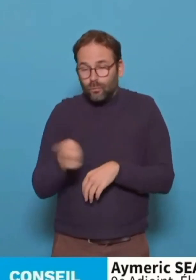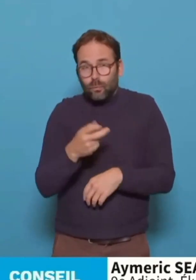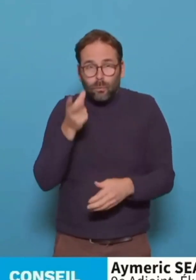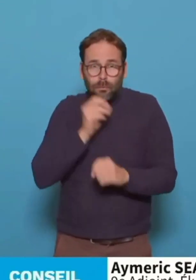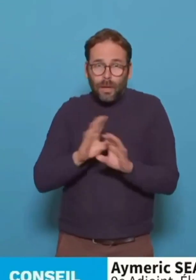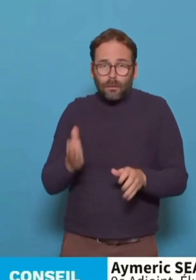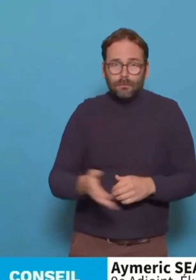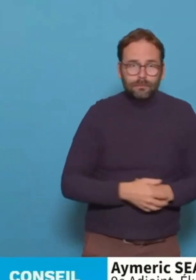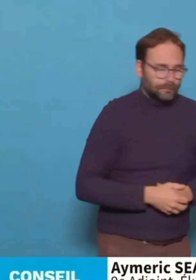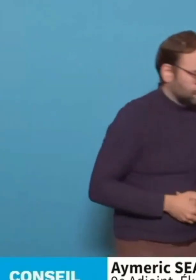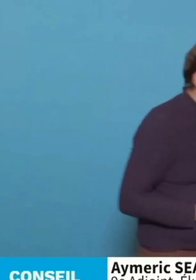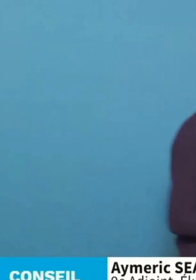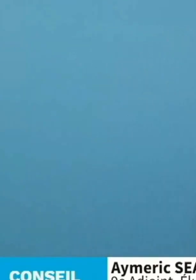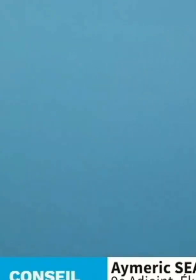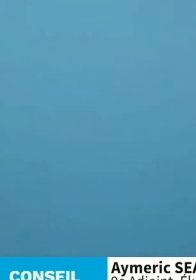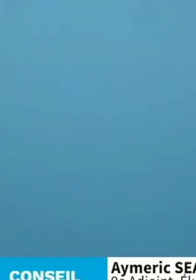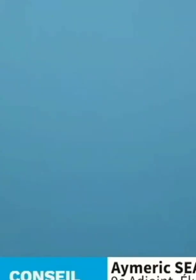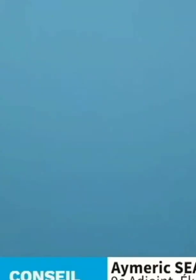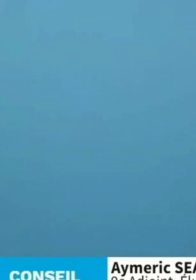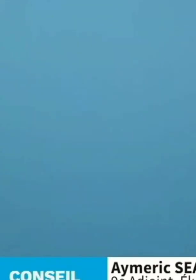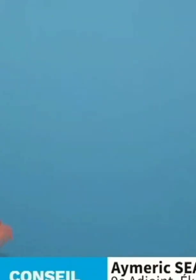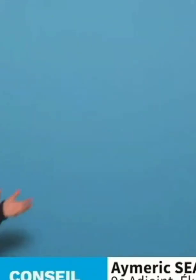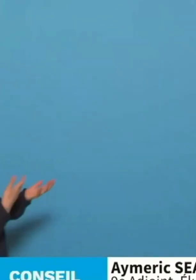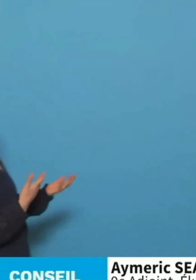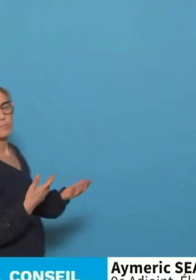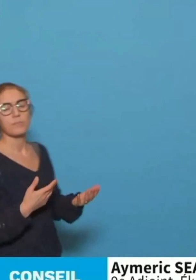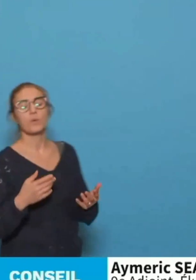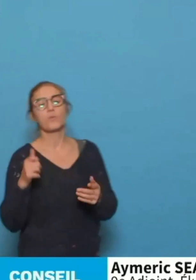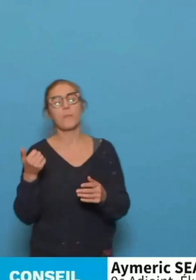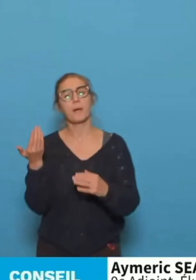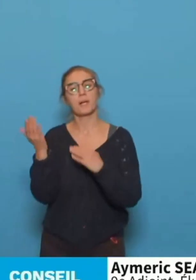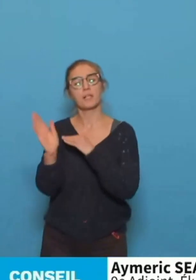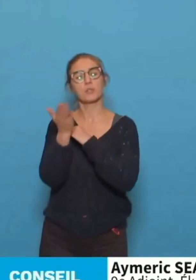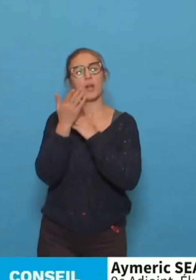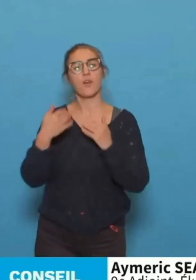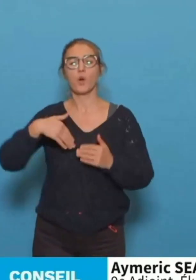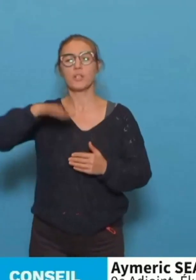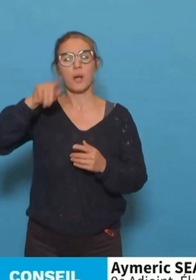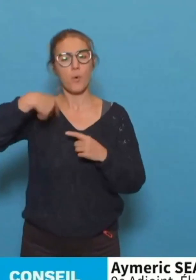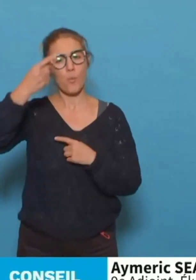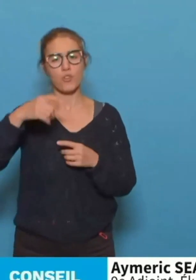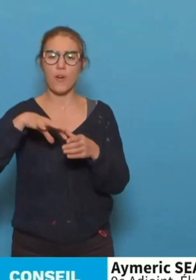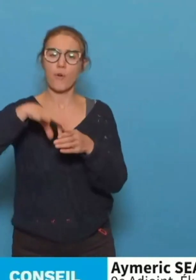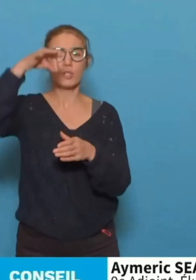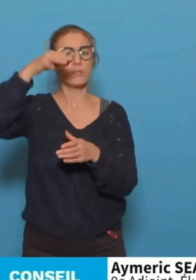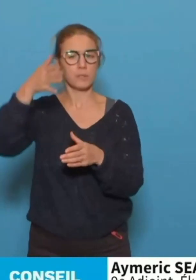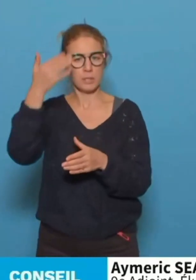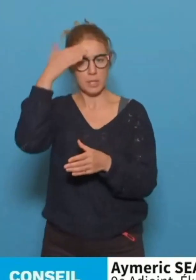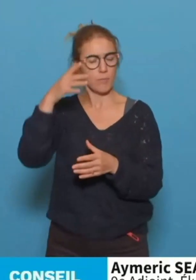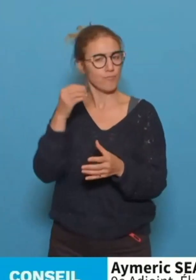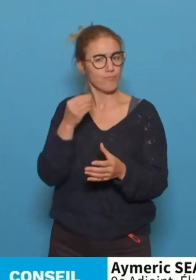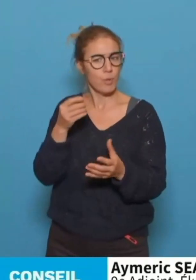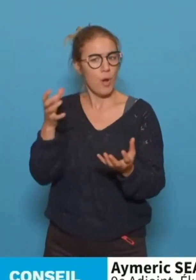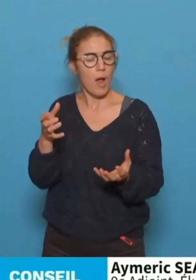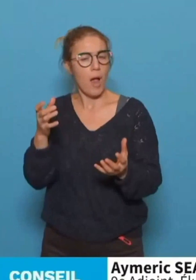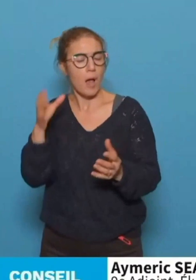votre appréciation, comme désormais candidat de votre camp à l'élection future, sur l'action d'Angers